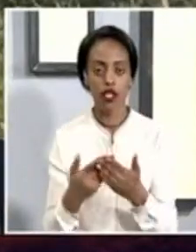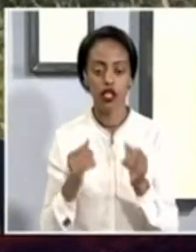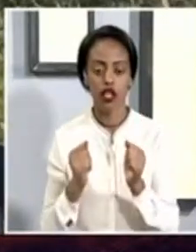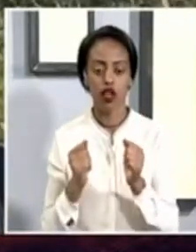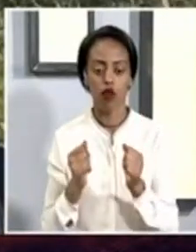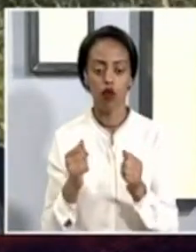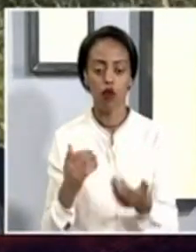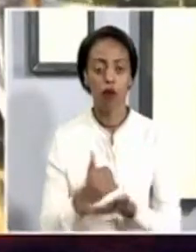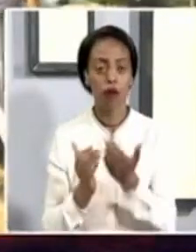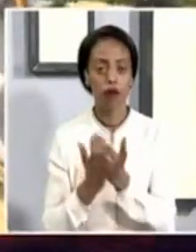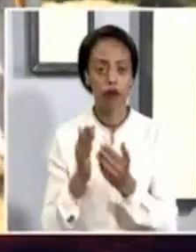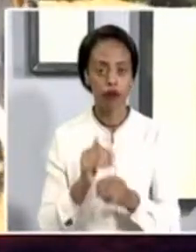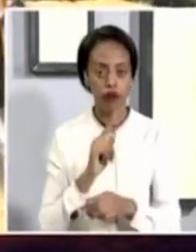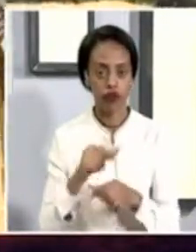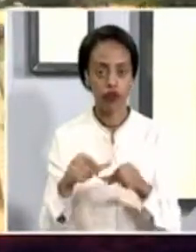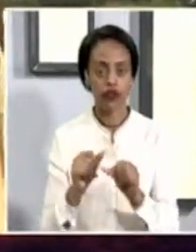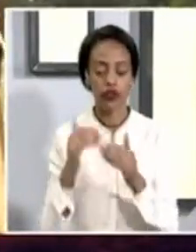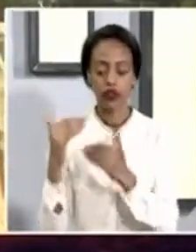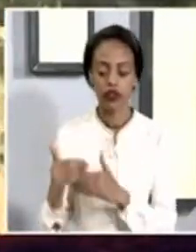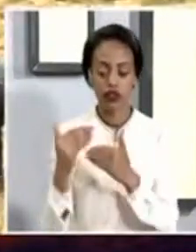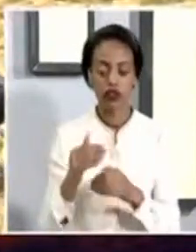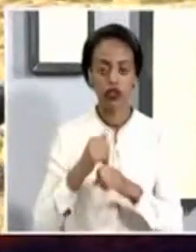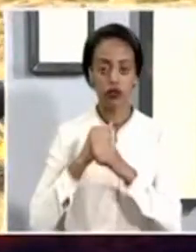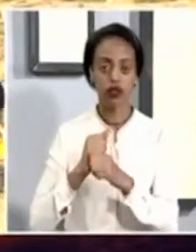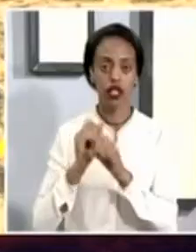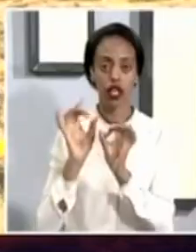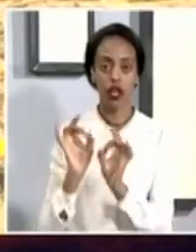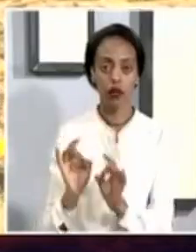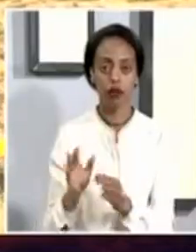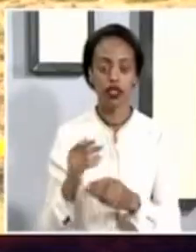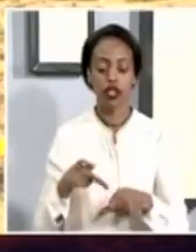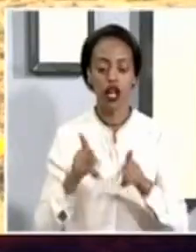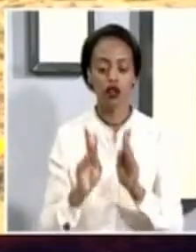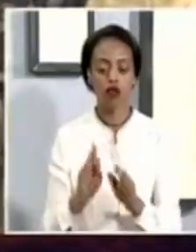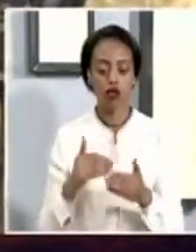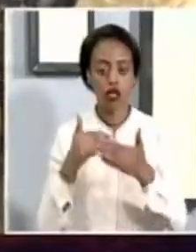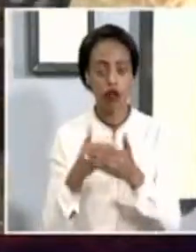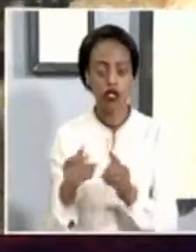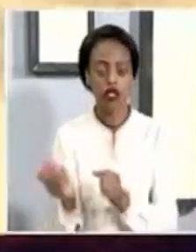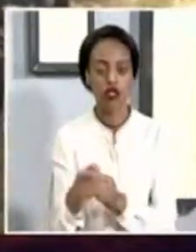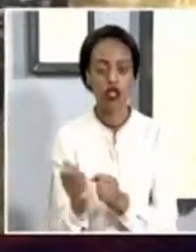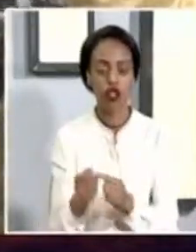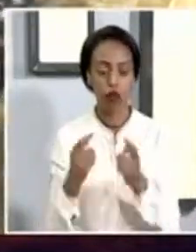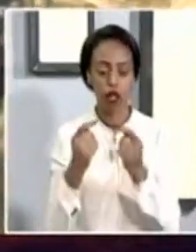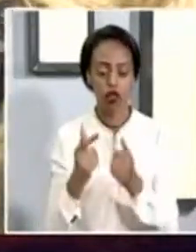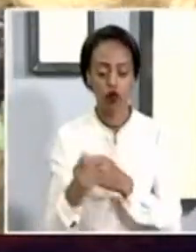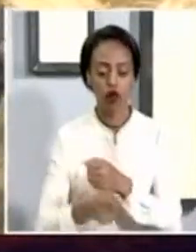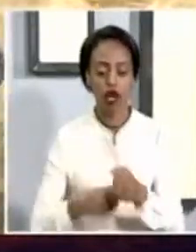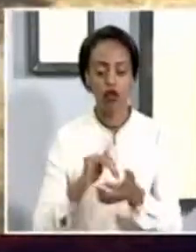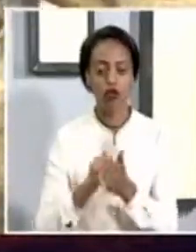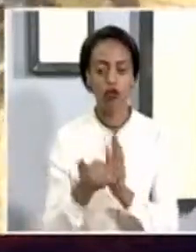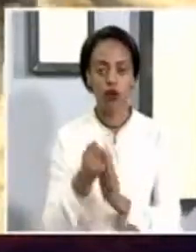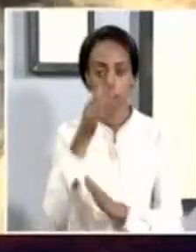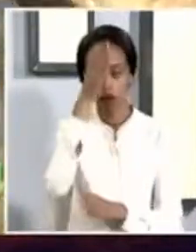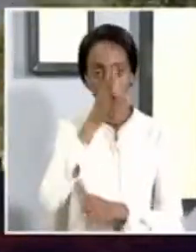ግን ምርብራብ ከየጋጥም ሕዚ እውን ጎኒ ጎኒ ምክልኻል ወራር ዕስለንበጣ ሓረስቶት ዝባፅሐ ዝረኣቶም ቀልጢፎም ክዓፅዱ ድማ ኣይተ